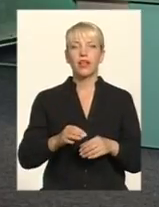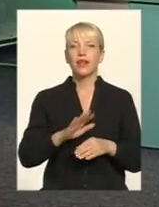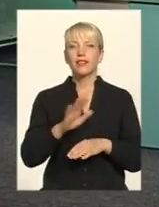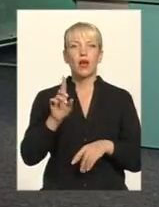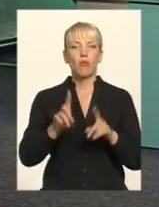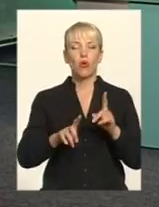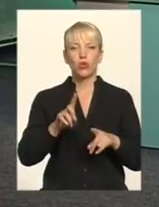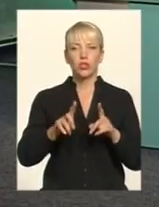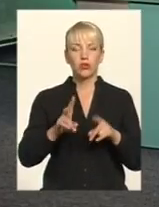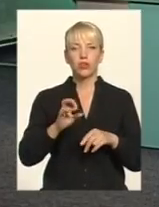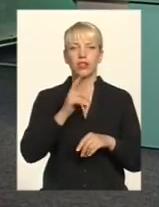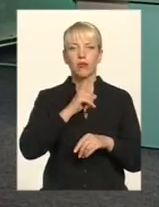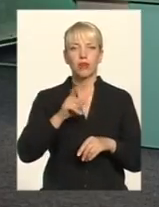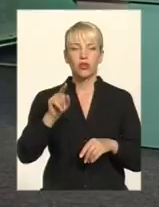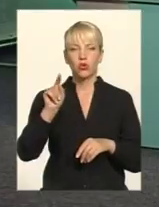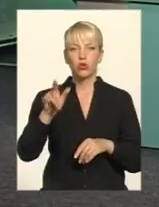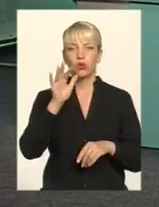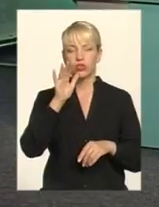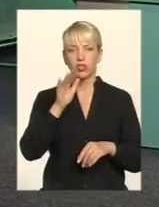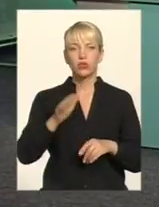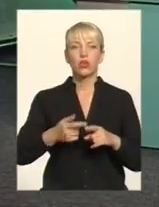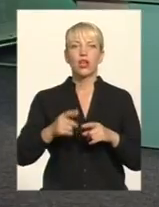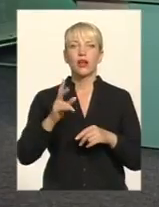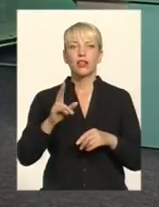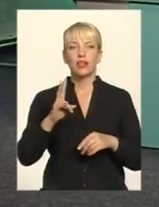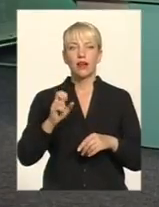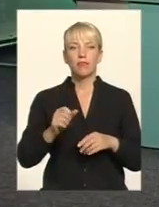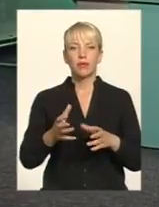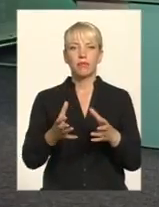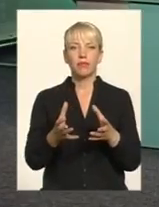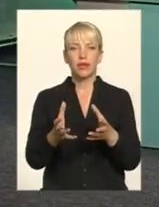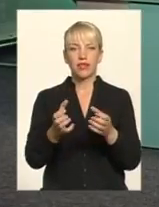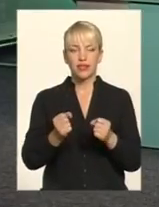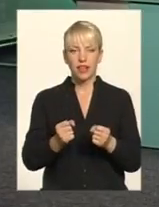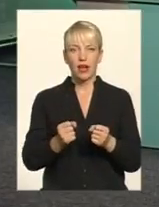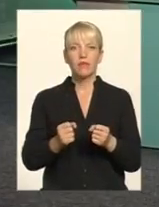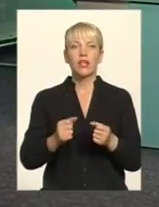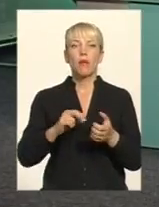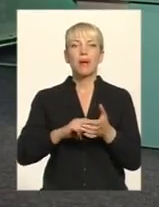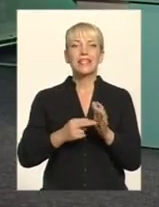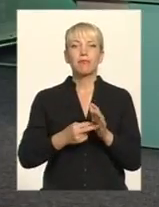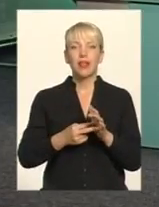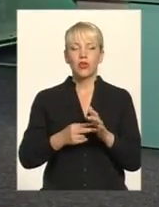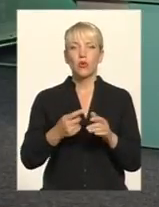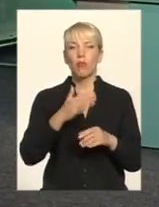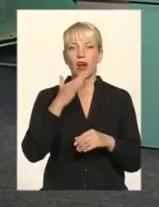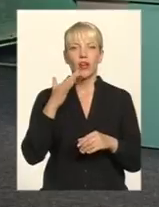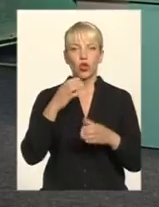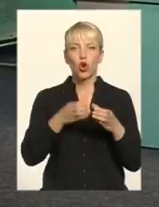на період того часу після прийняття перспективного плану об'єднання громад. В багатьох громадах були